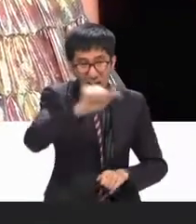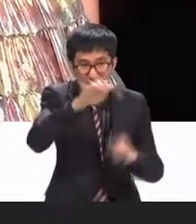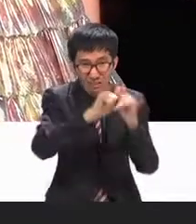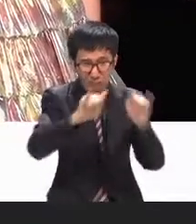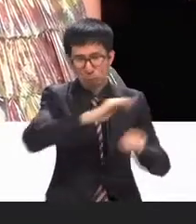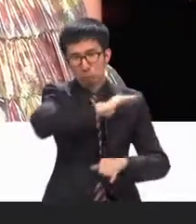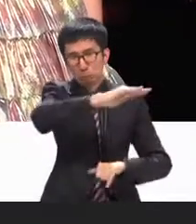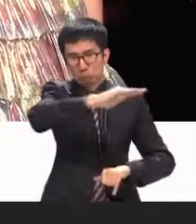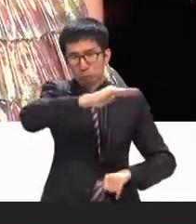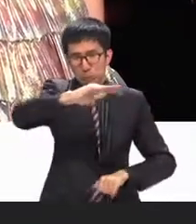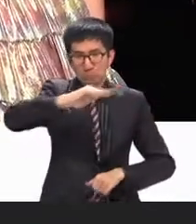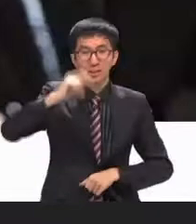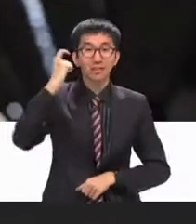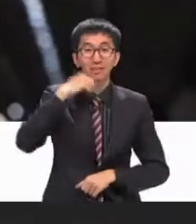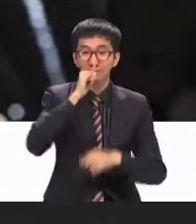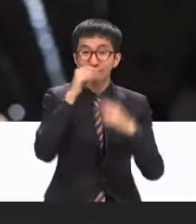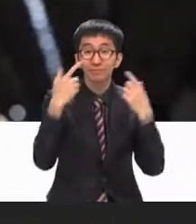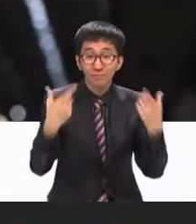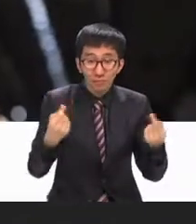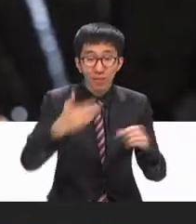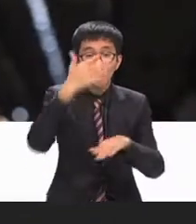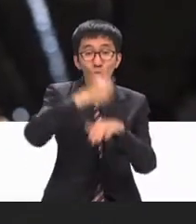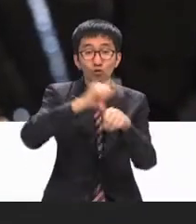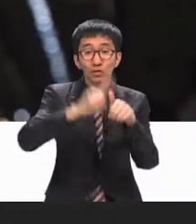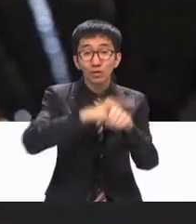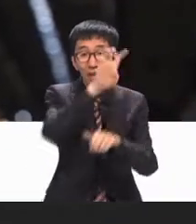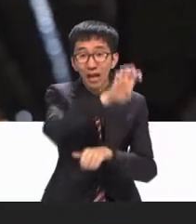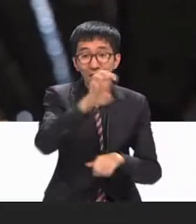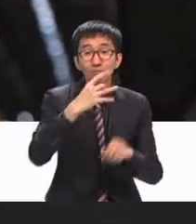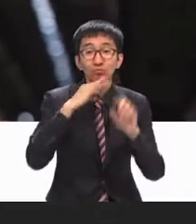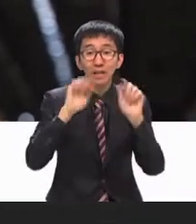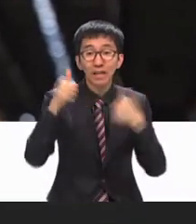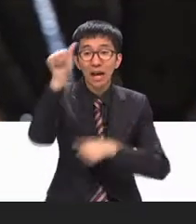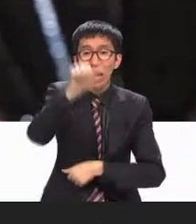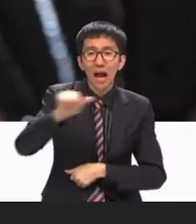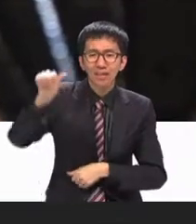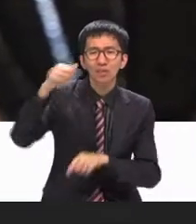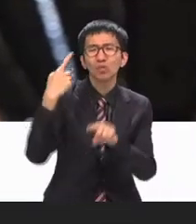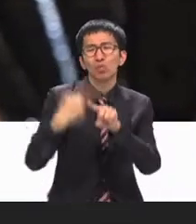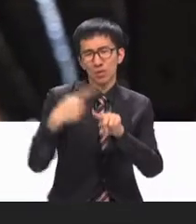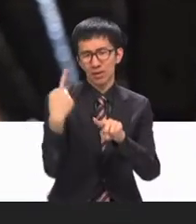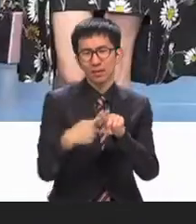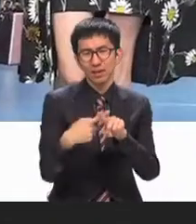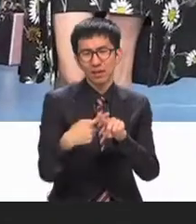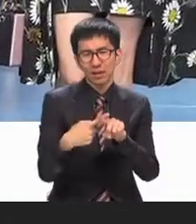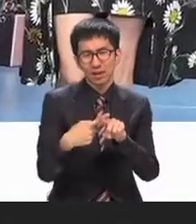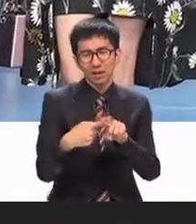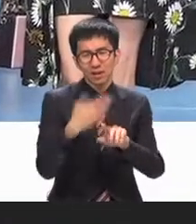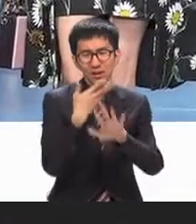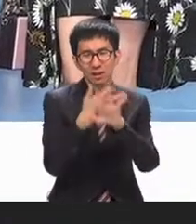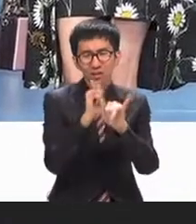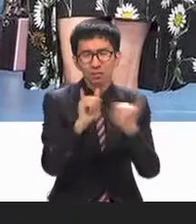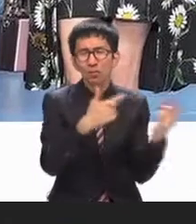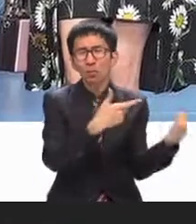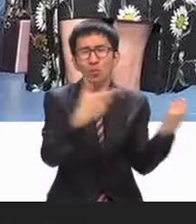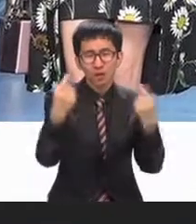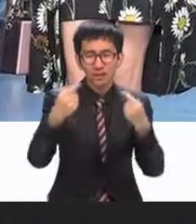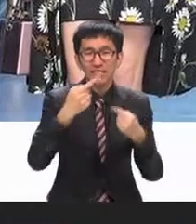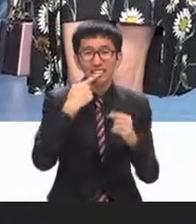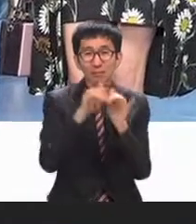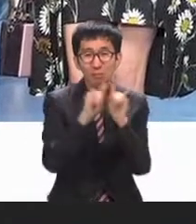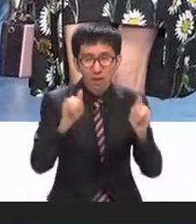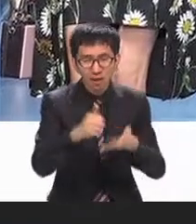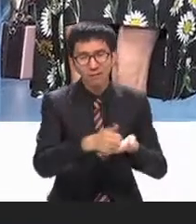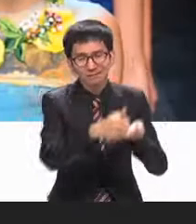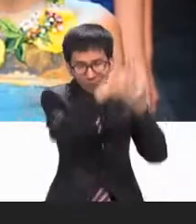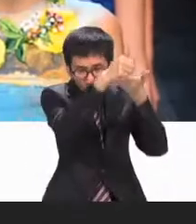인식의 박혀있다 보니까 이제 서구권 뿐만이 아니라 동양권 이라던가 다른 나라에서 마저도 백인을 우러러보고